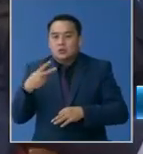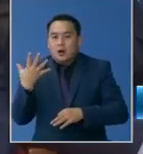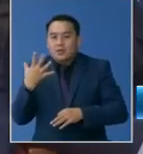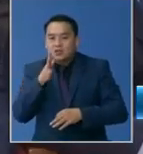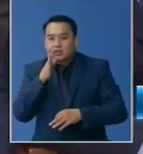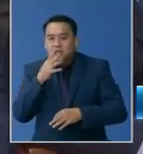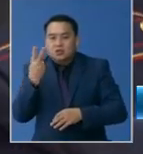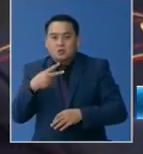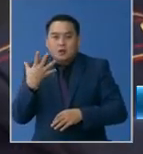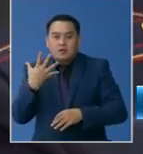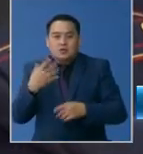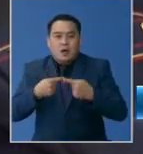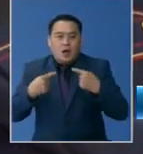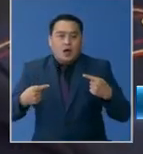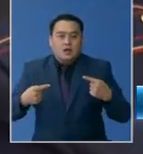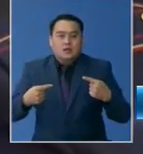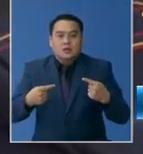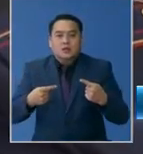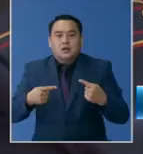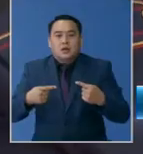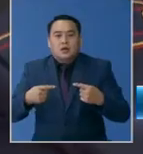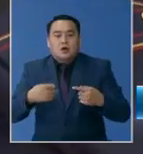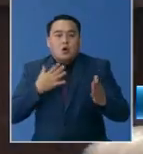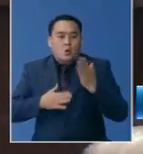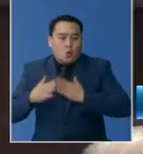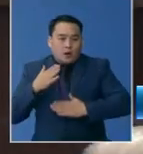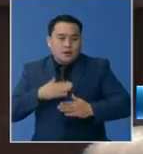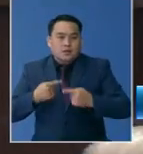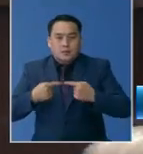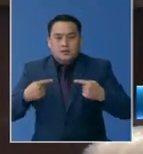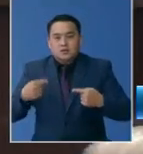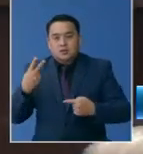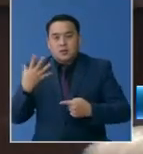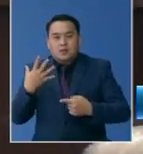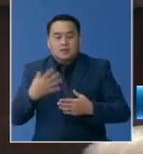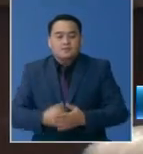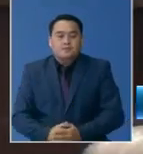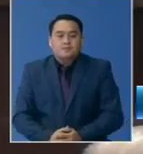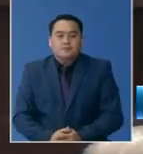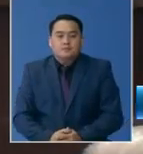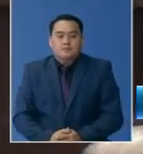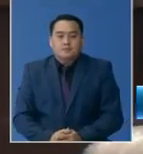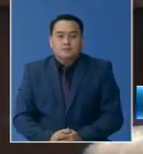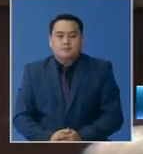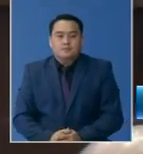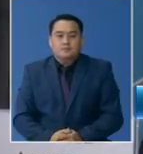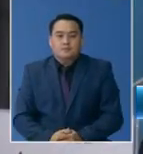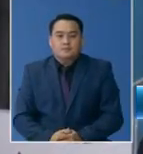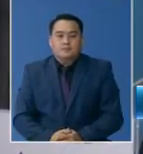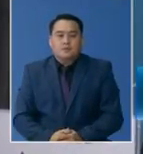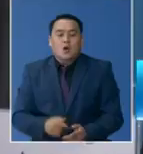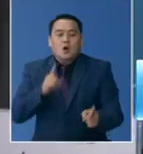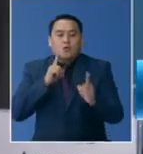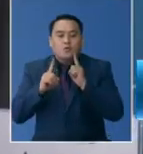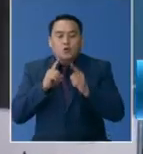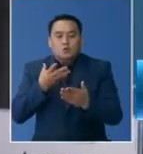жылдығын 25 түрлі игі идеямен қарсы алатындығын айтып қуантты. Форум свой старт получил с Алматинской области.